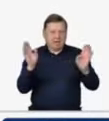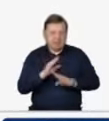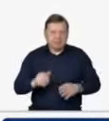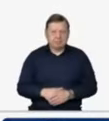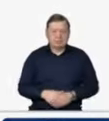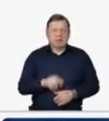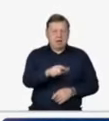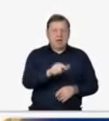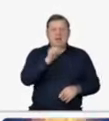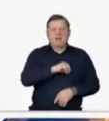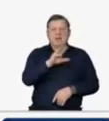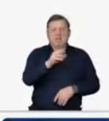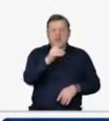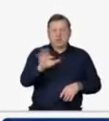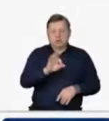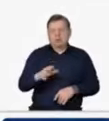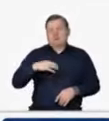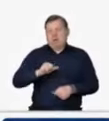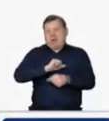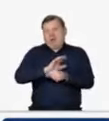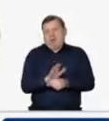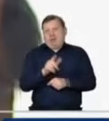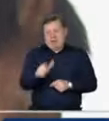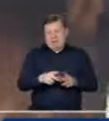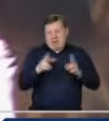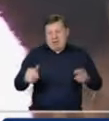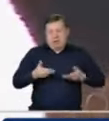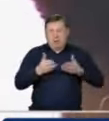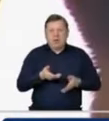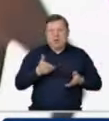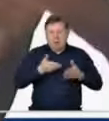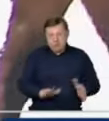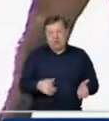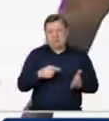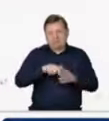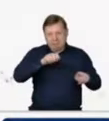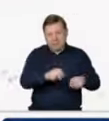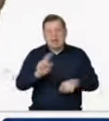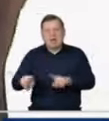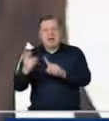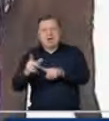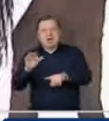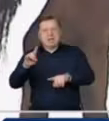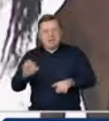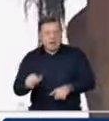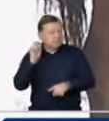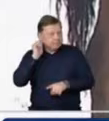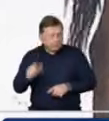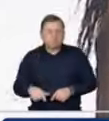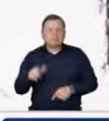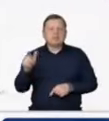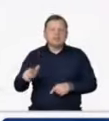To Wirus. Urodził się podczas pandemii, ale w Odrzechowej mają nadzieję, że będzie okazem zdrowia. A to rówieśnica Wirusa Libia. Ich hodowlą zajmuje się